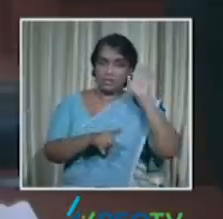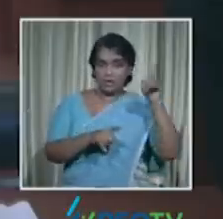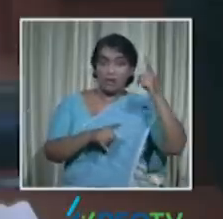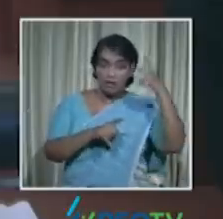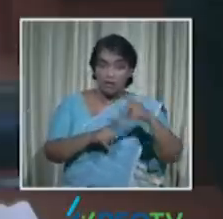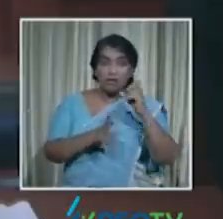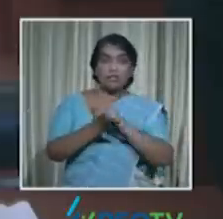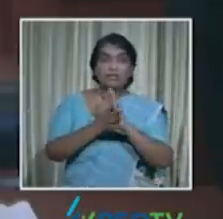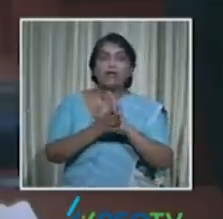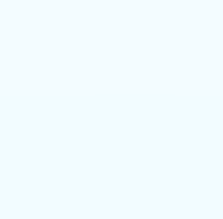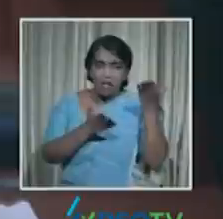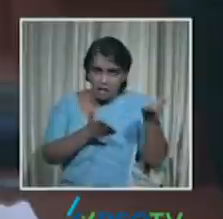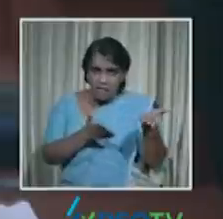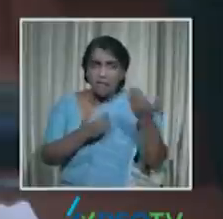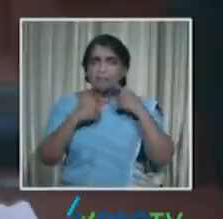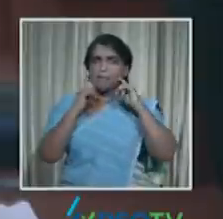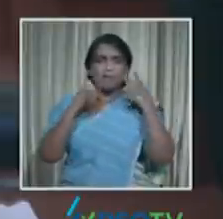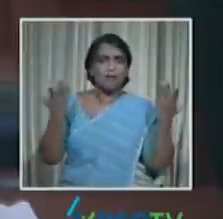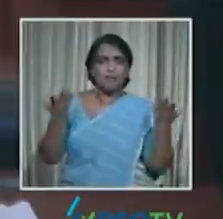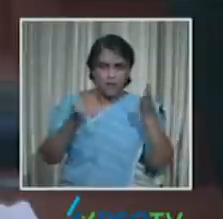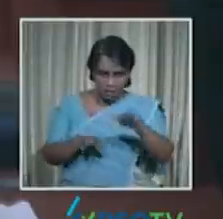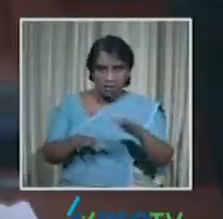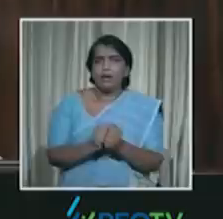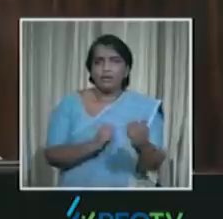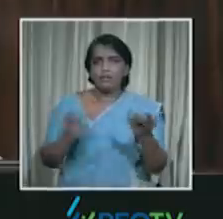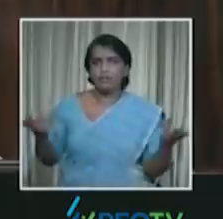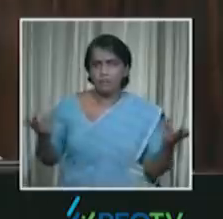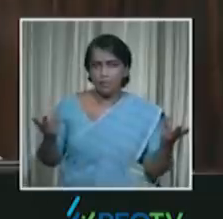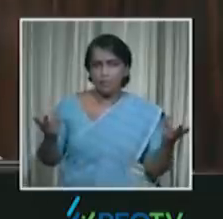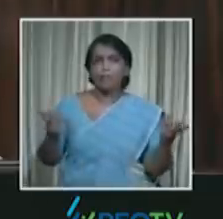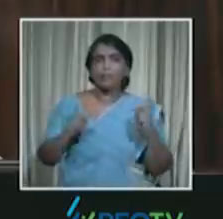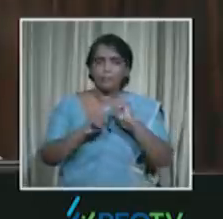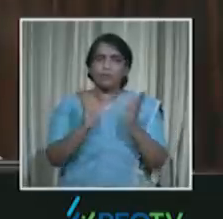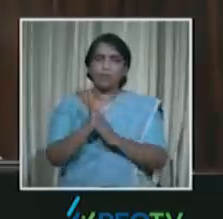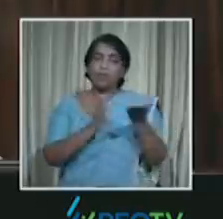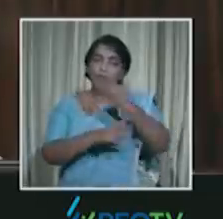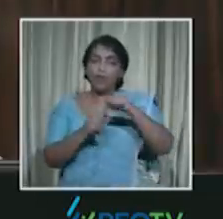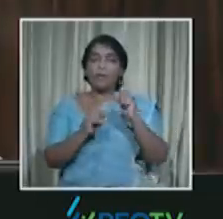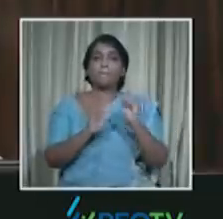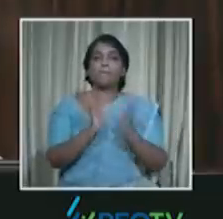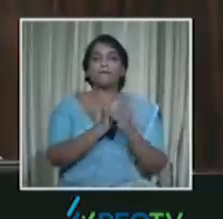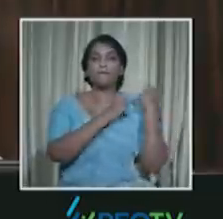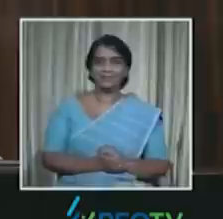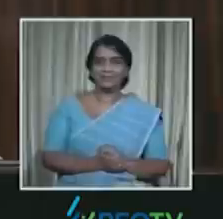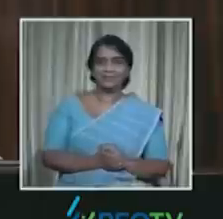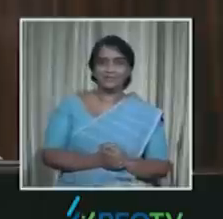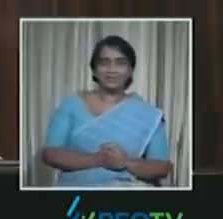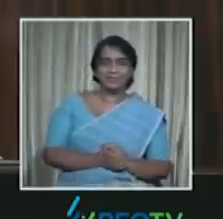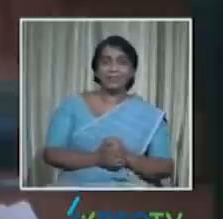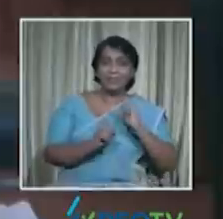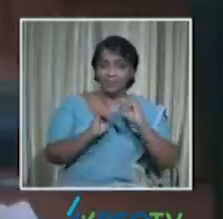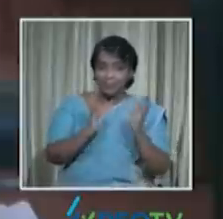චමන් රාජපක්ෂ මහත්මයා ඉන්නවද කියලා අපි දන්නේ නැහැ ඉන්නවද හා ඉන්නවනේ හරි කමක් නැහැ අග්‍රාමාත්‍යතුමා සියල්ලට වග කියන්න ඕන වග